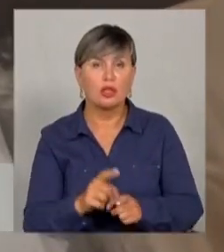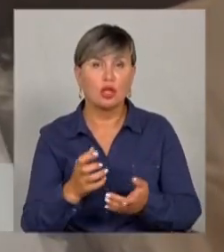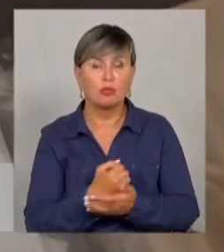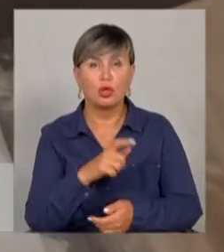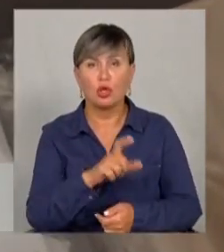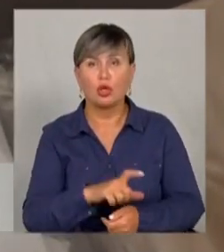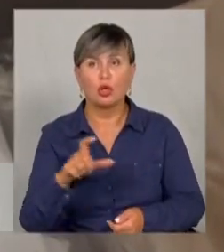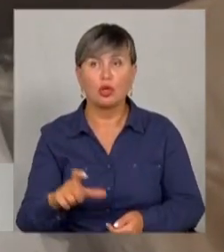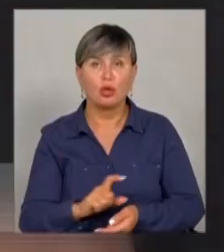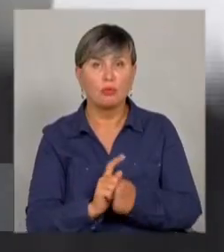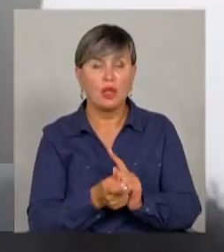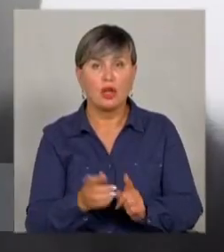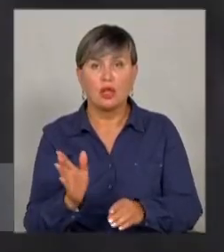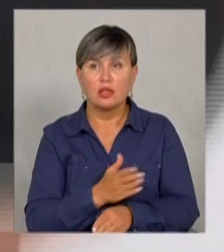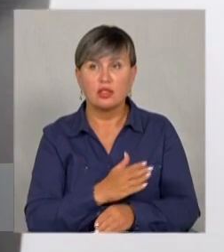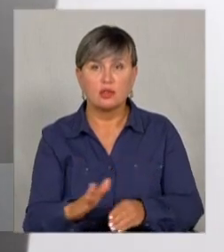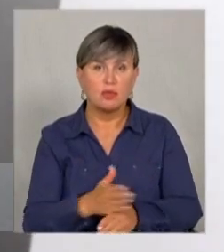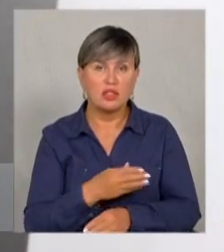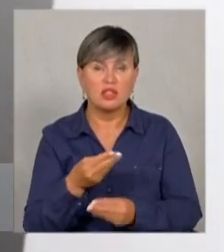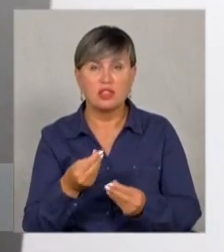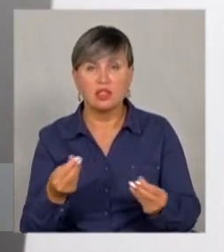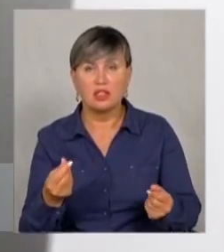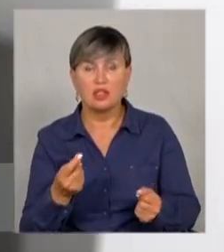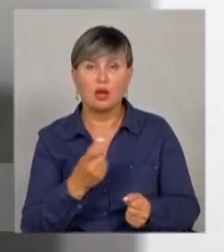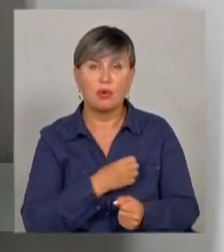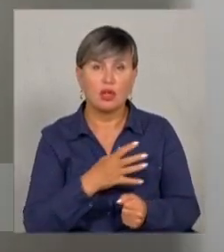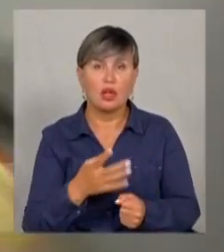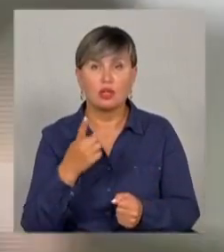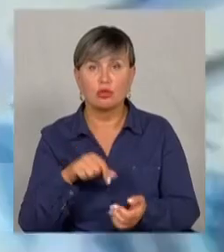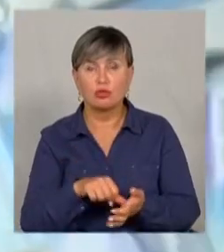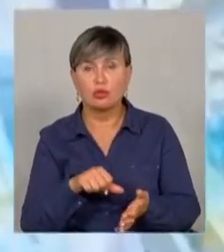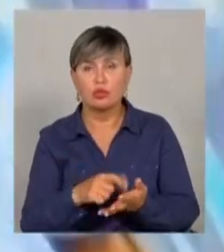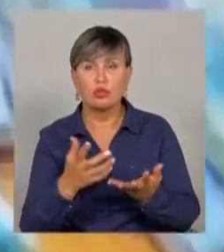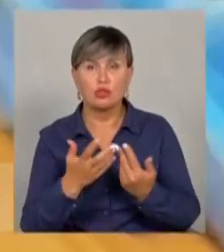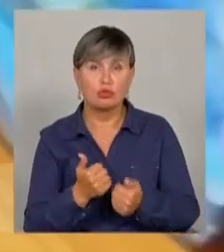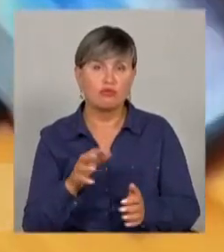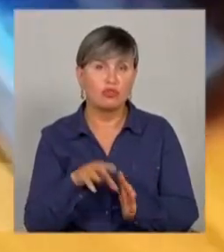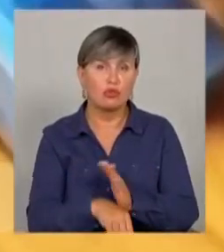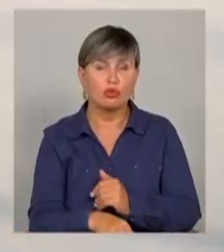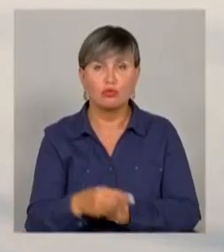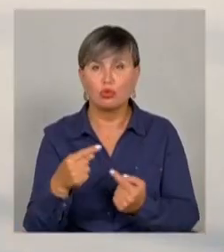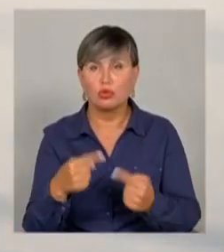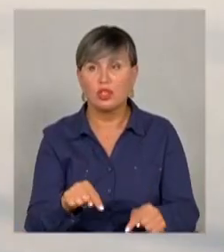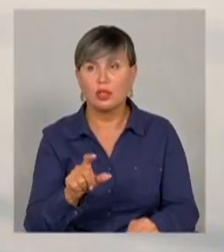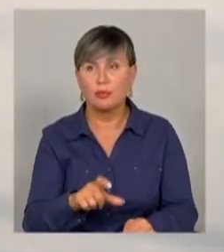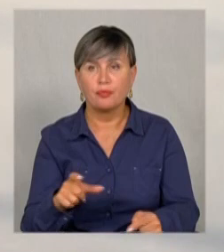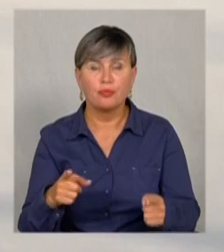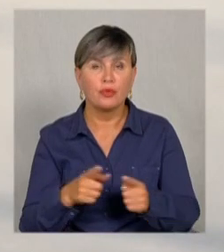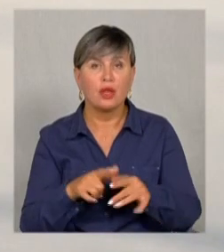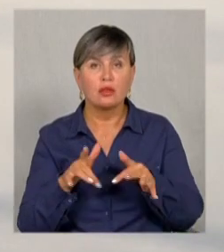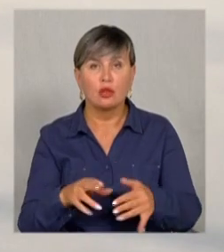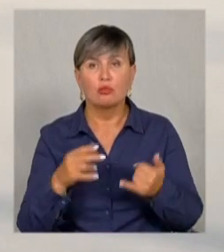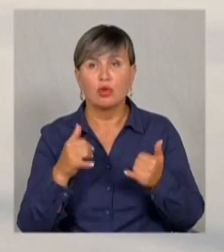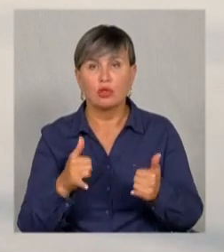злоумышленники перераспределяли активы, обогащая одних участников за счет взносов других. Уголовное дело по данному